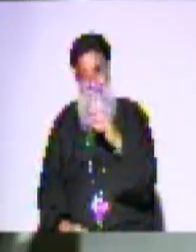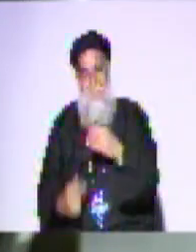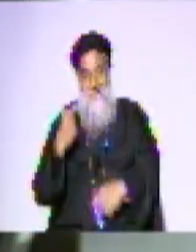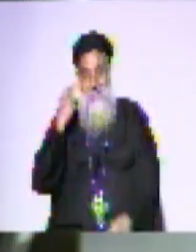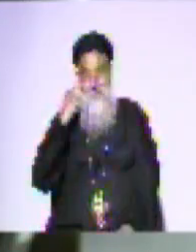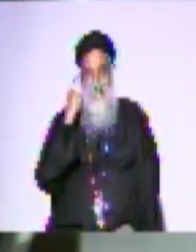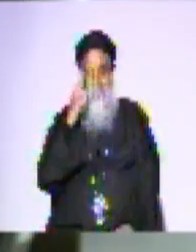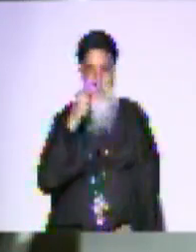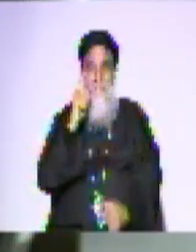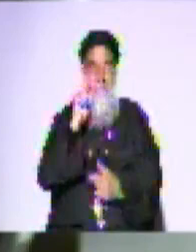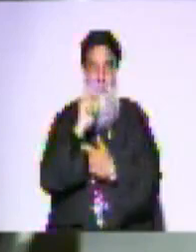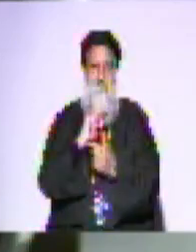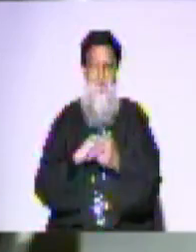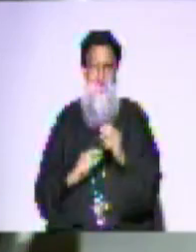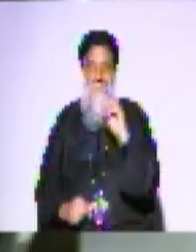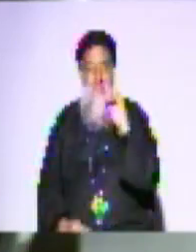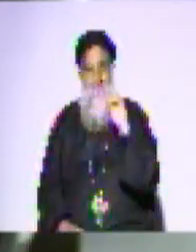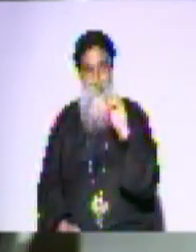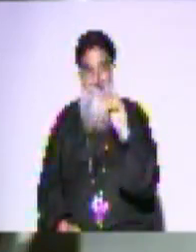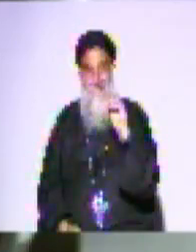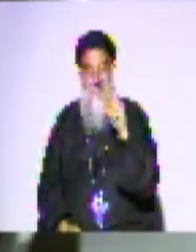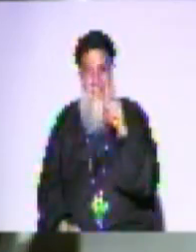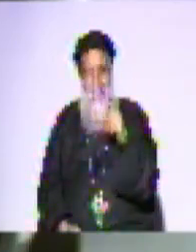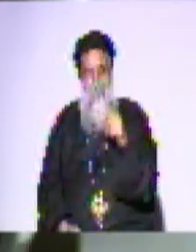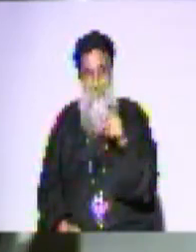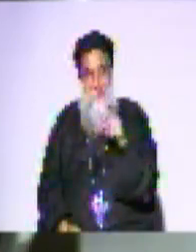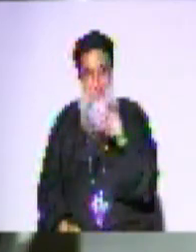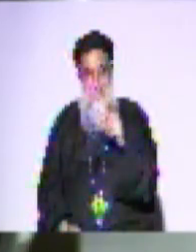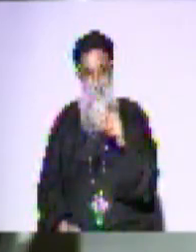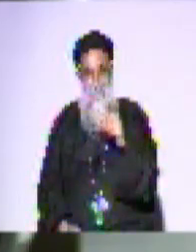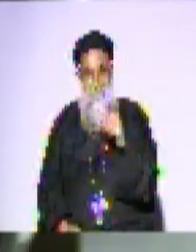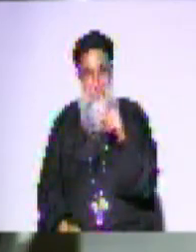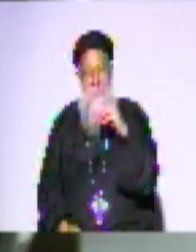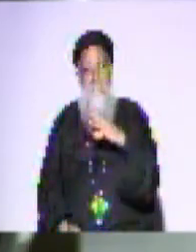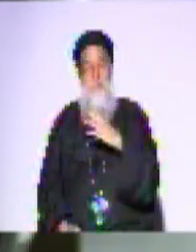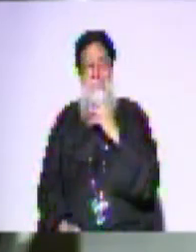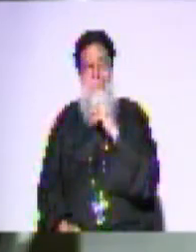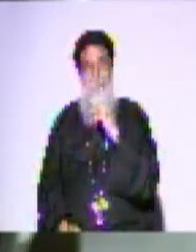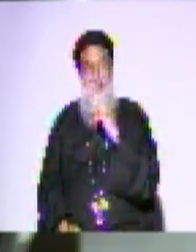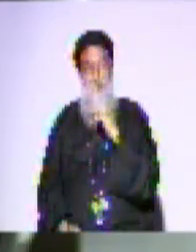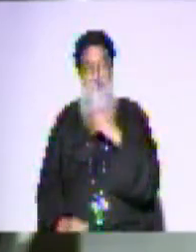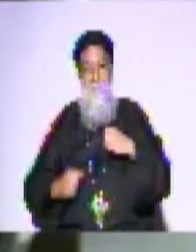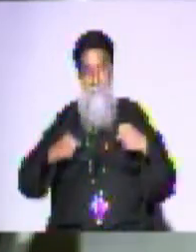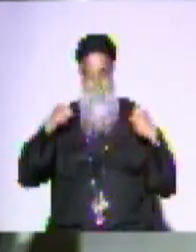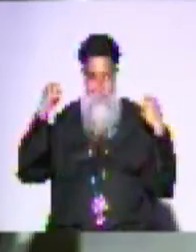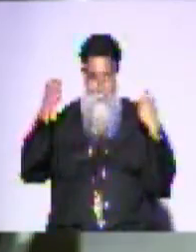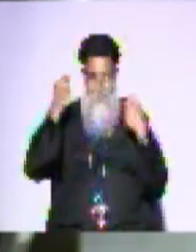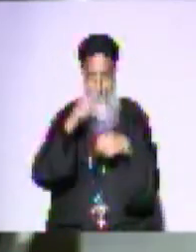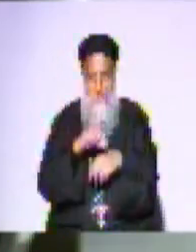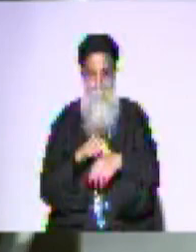يقصد السيد المسيح أنه الآب لم يتجسد،